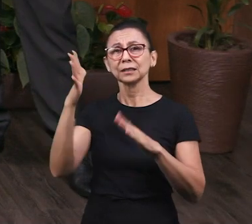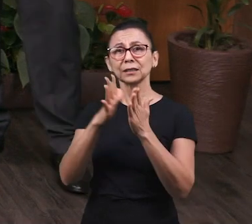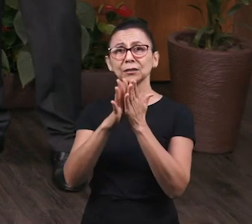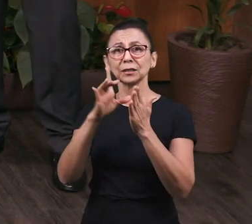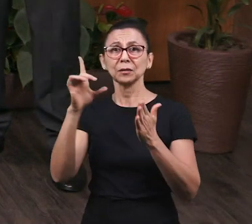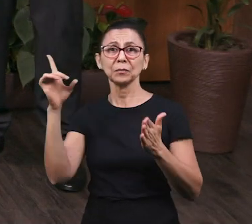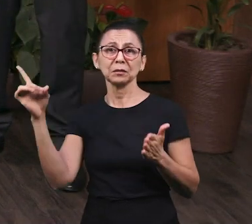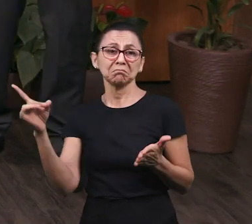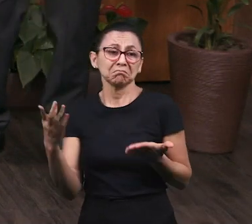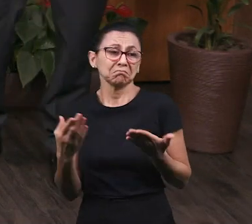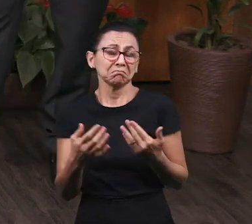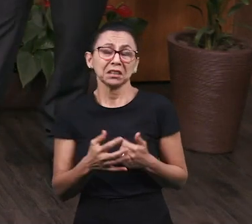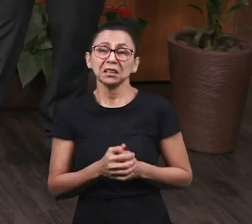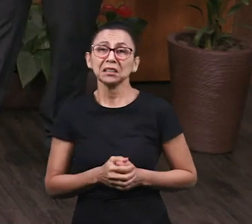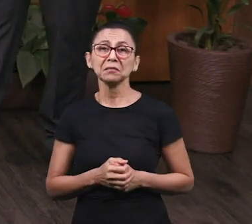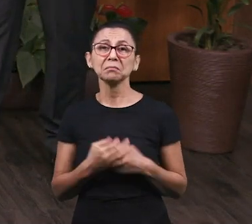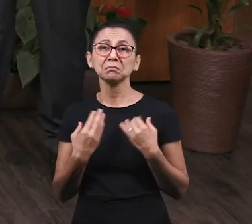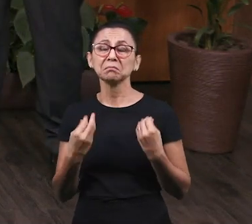ne voit